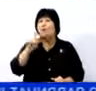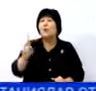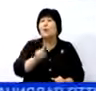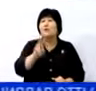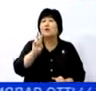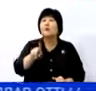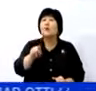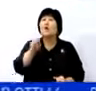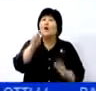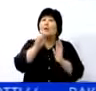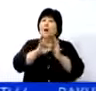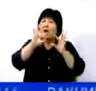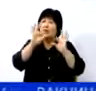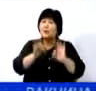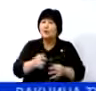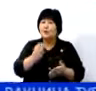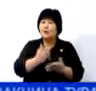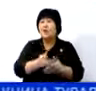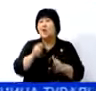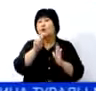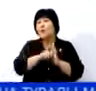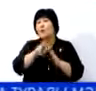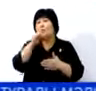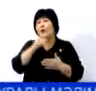сол мониторинг жүргіздік. Содан кейін мониторингтен кейін